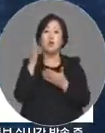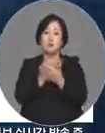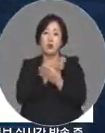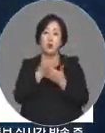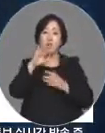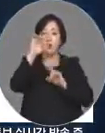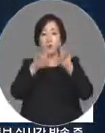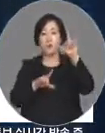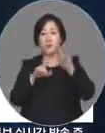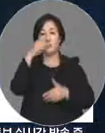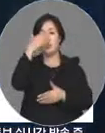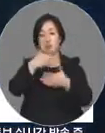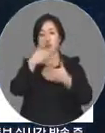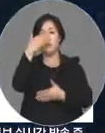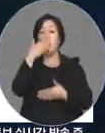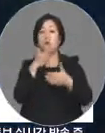펼쳐집니다.